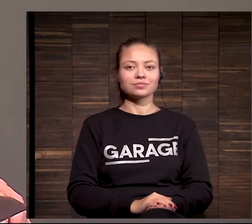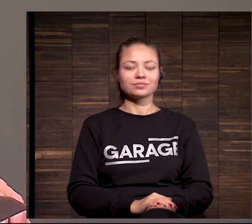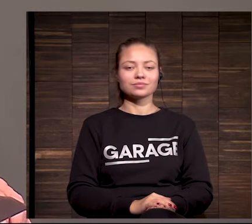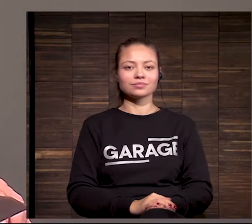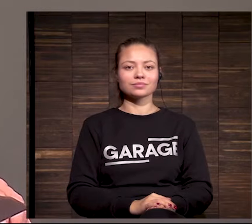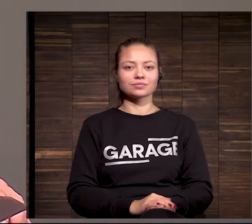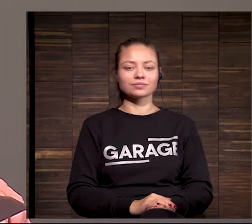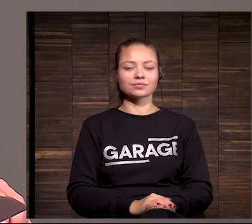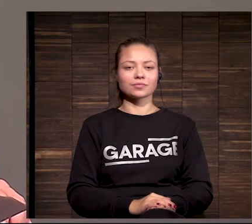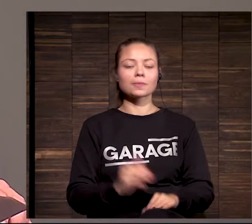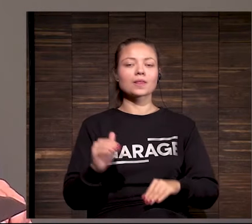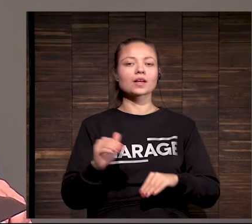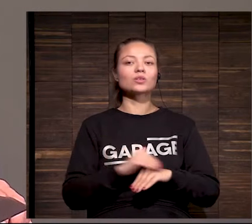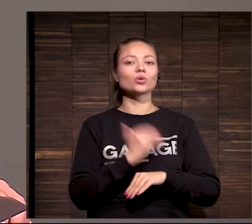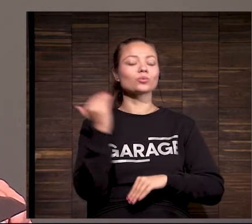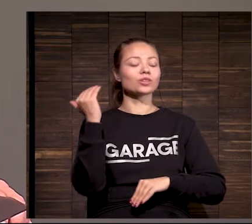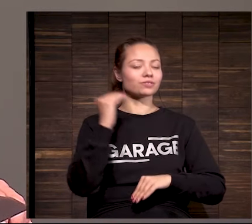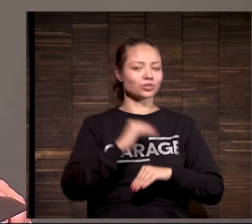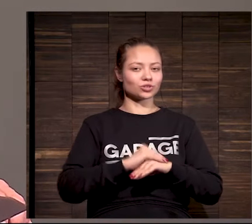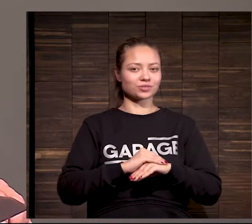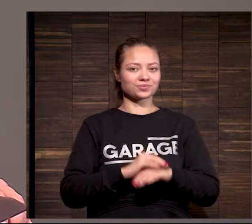добрый вечер